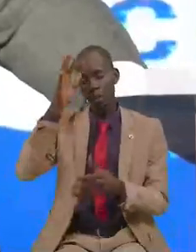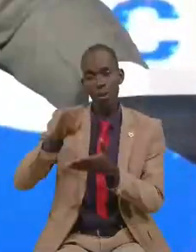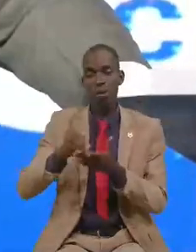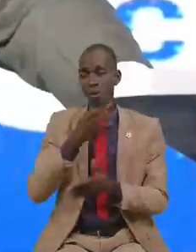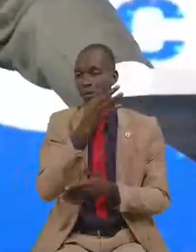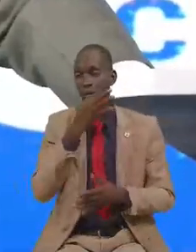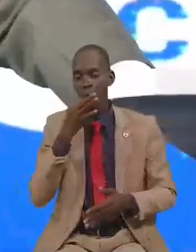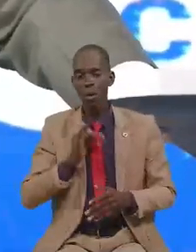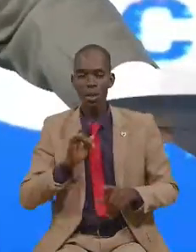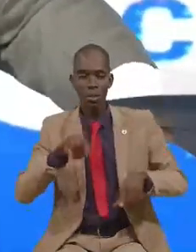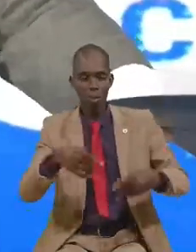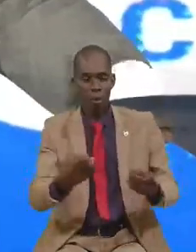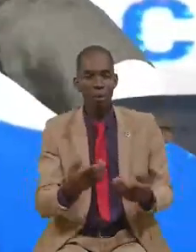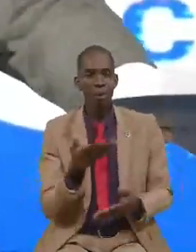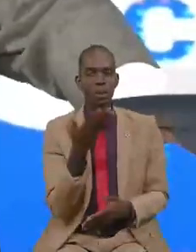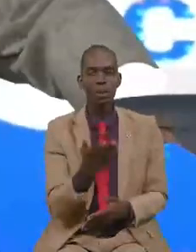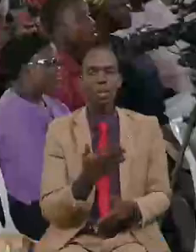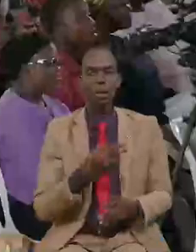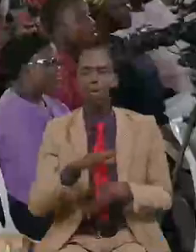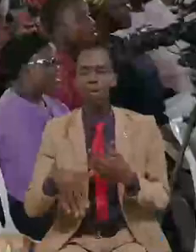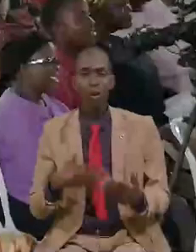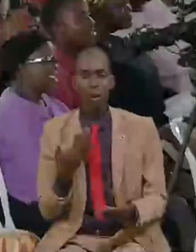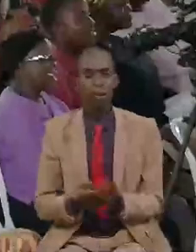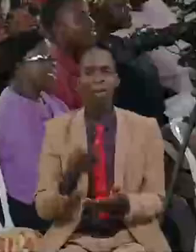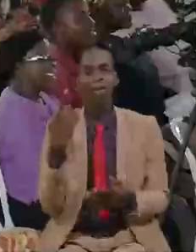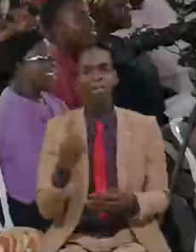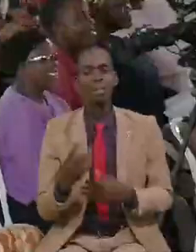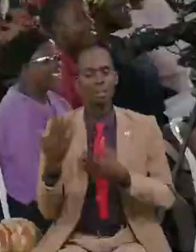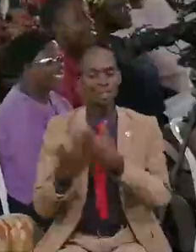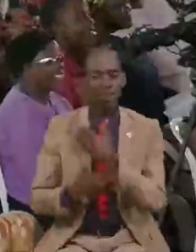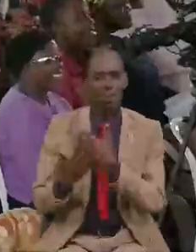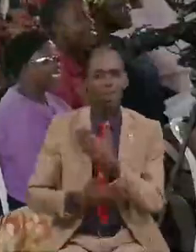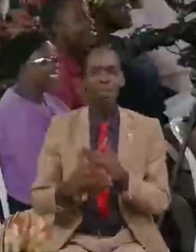Tout l'igname qu'il avait planté là, j'ai tout coupé.